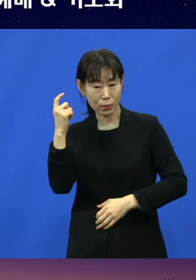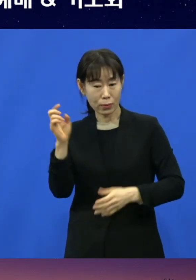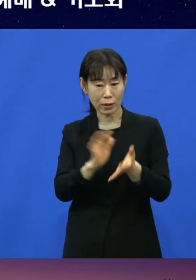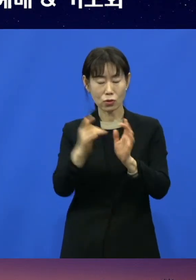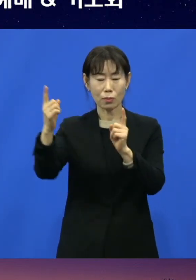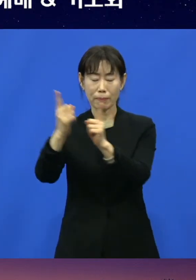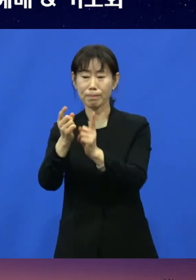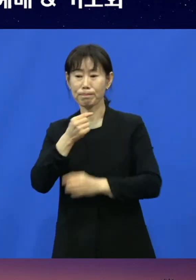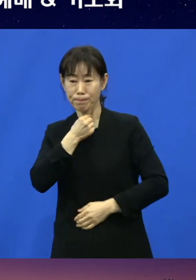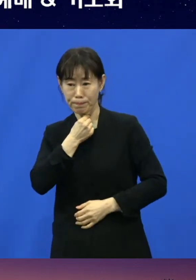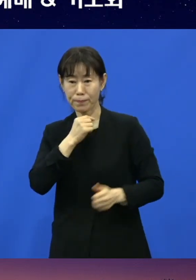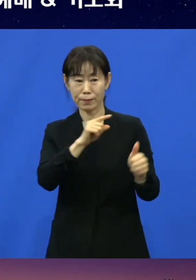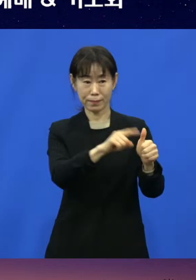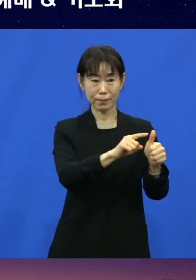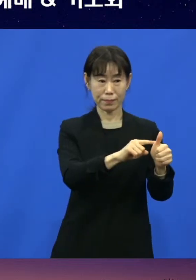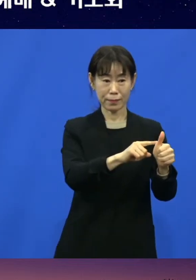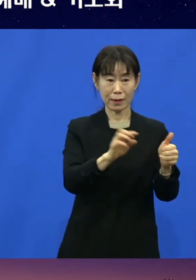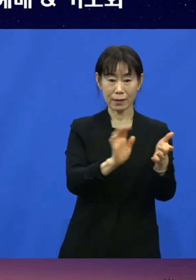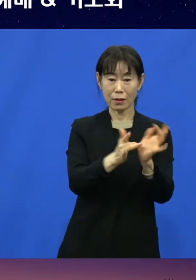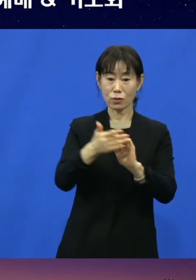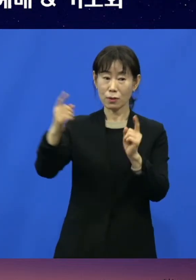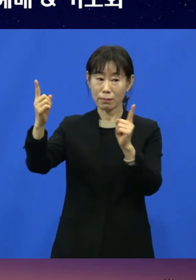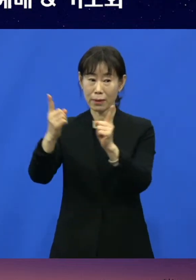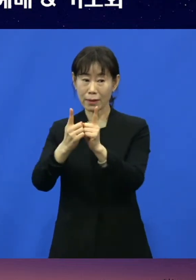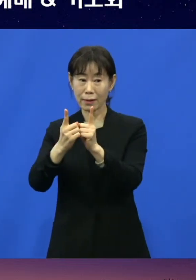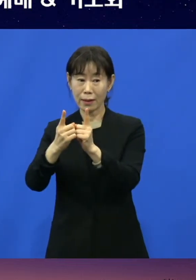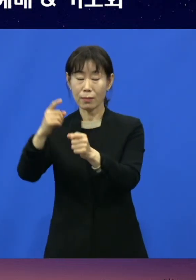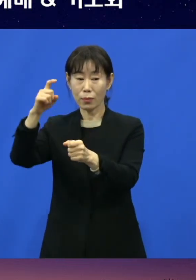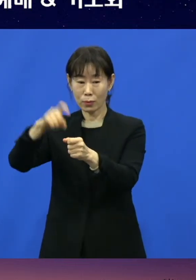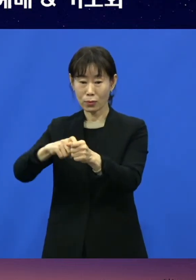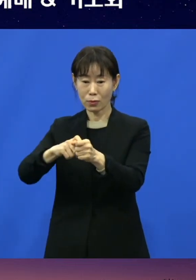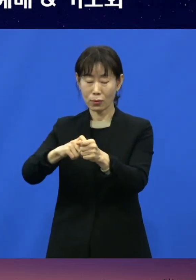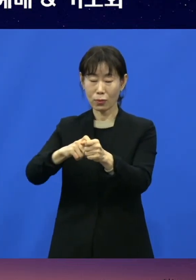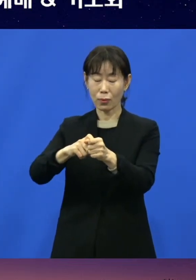그리고 예수님을 만나기 위해서 동네 어귀로 갔습니다.